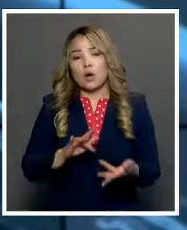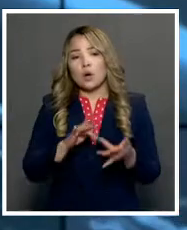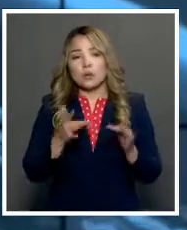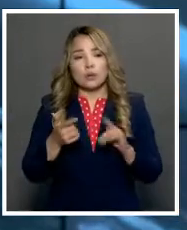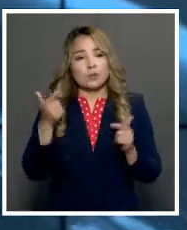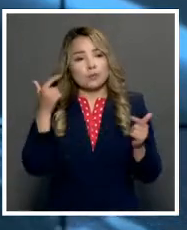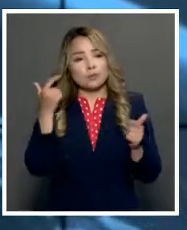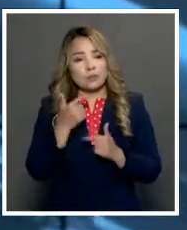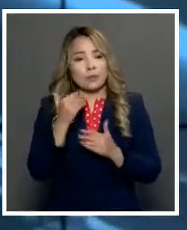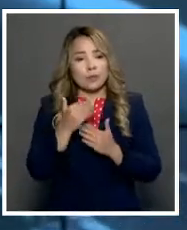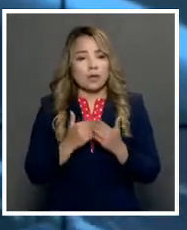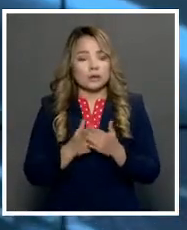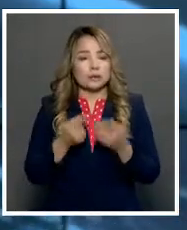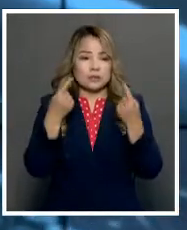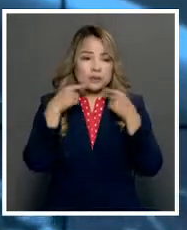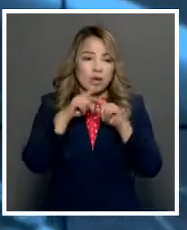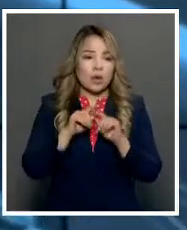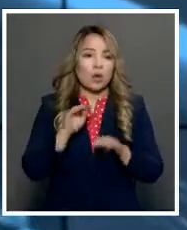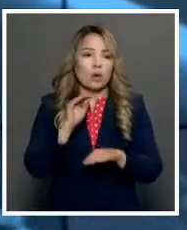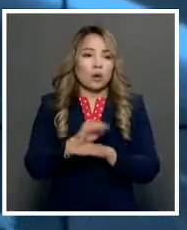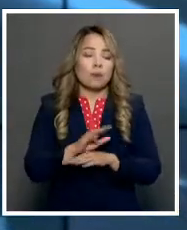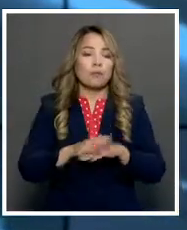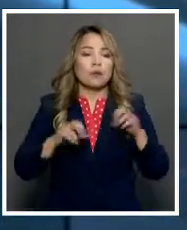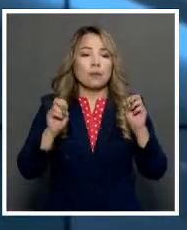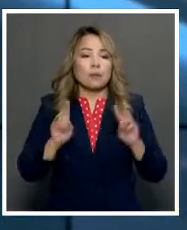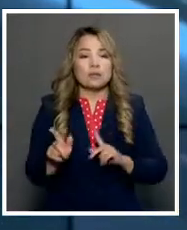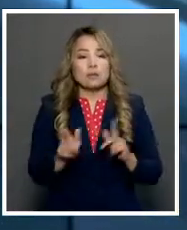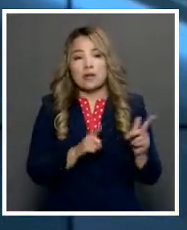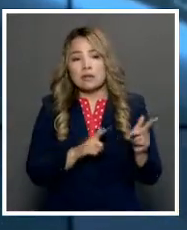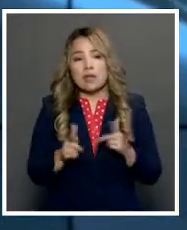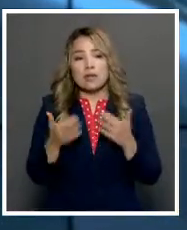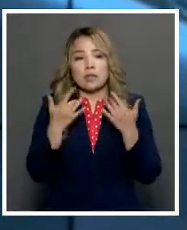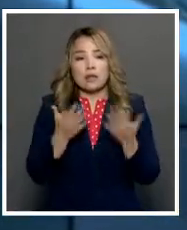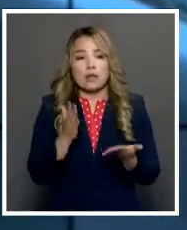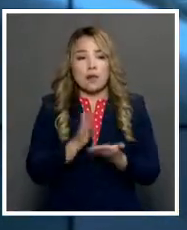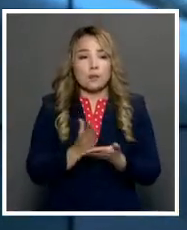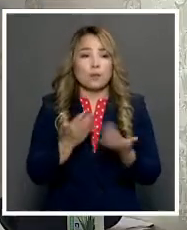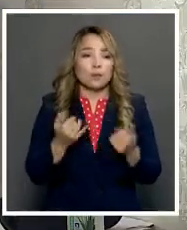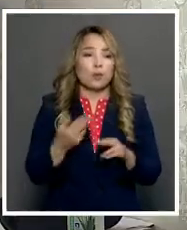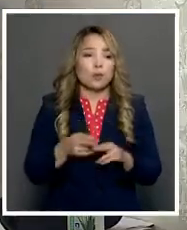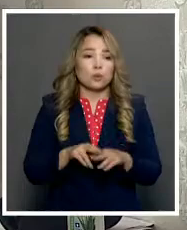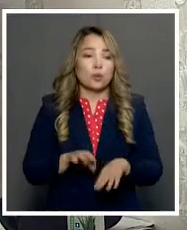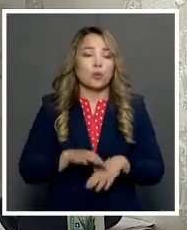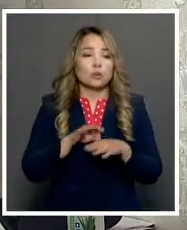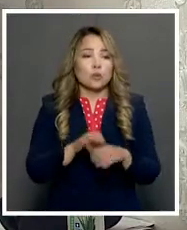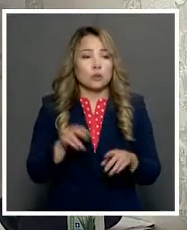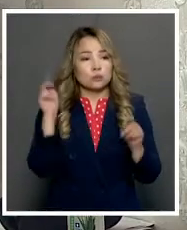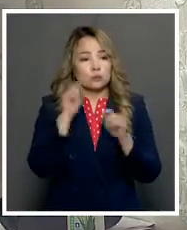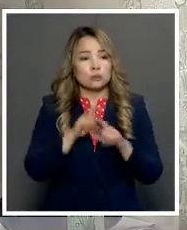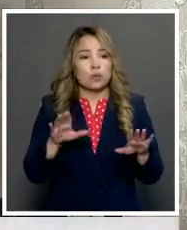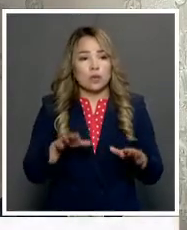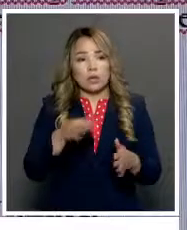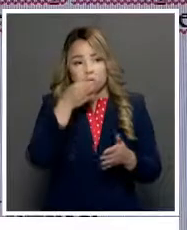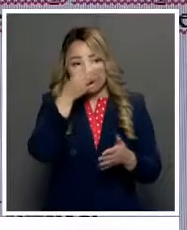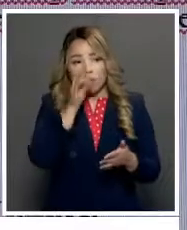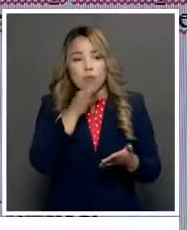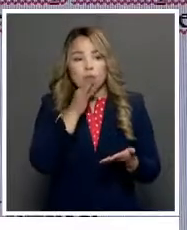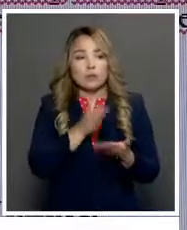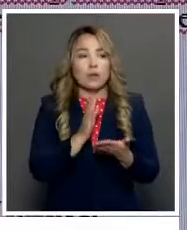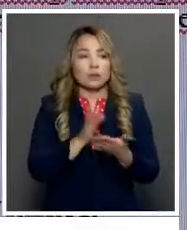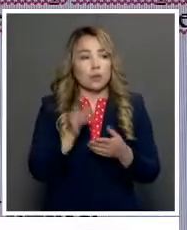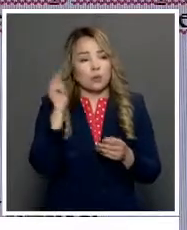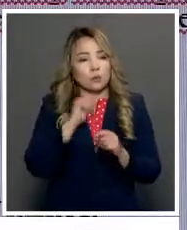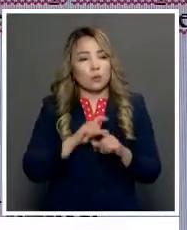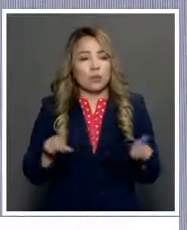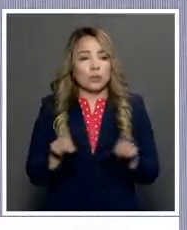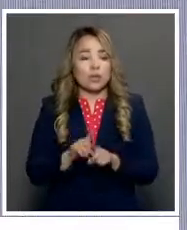Онлайн білім беру жүйесі технологиялармен қоса мамандардың дайындығын да талап етеді. Оны өткен оқу жылының тәжірибесі көрсетті. Оқу процесінің